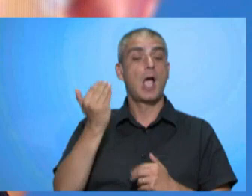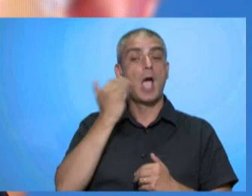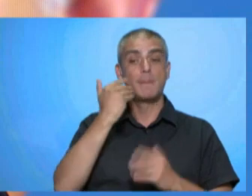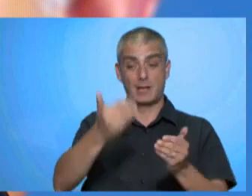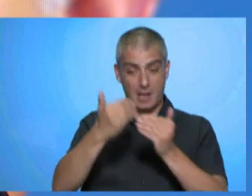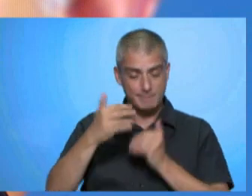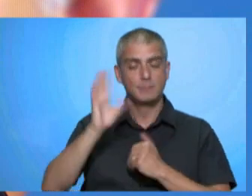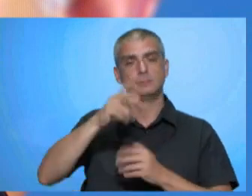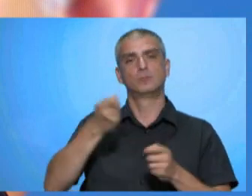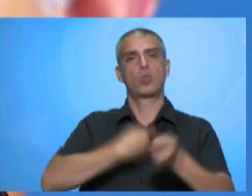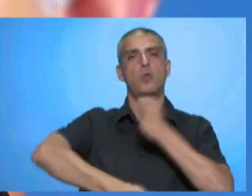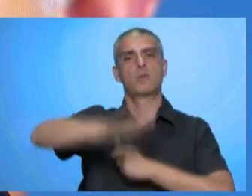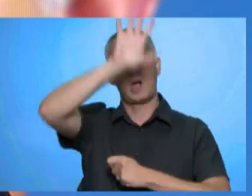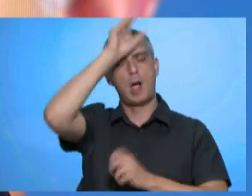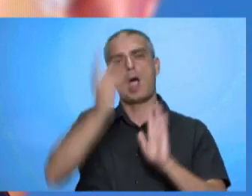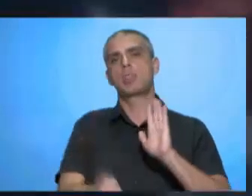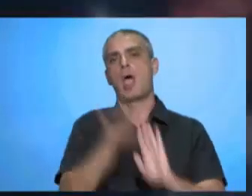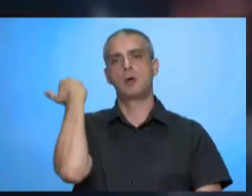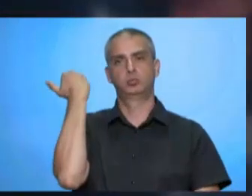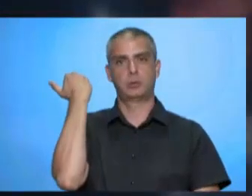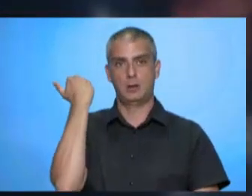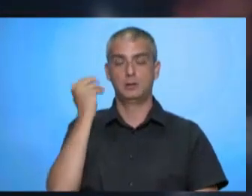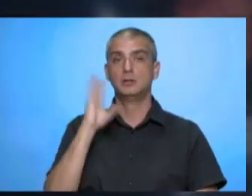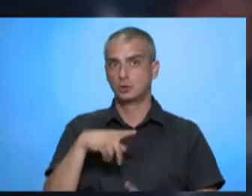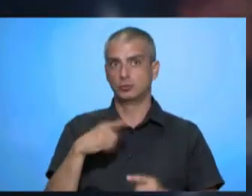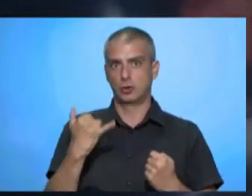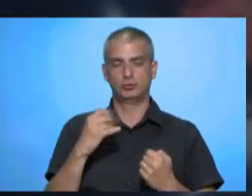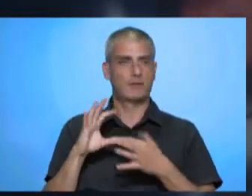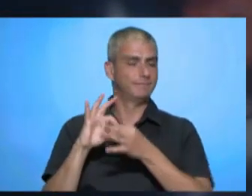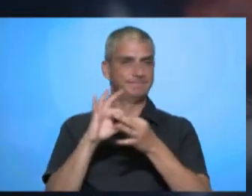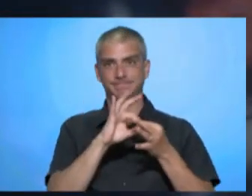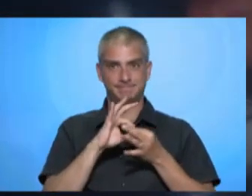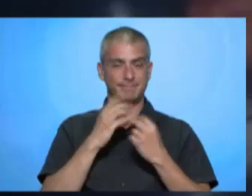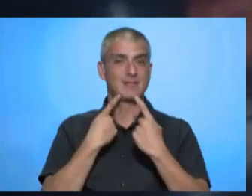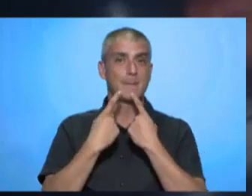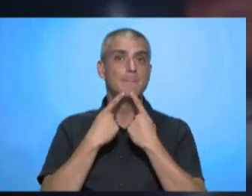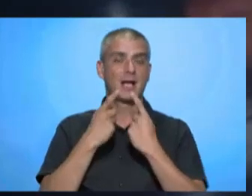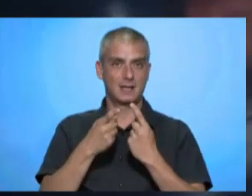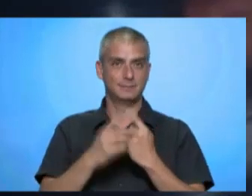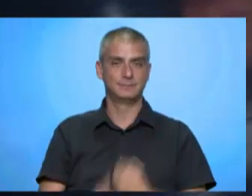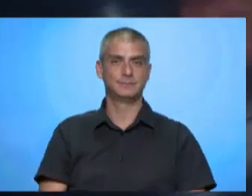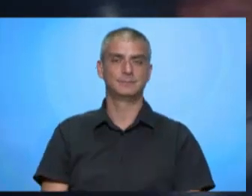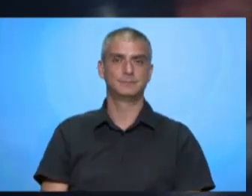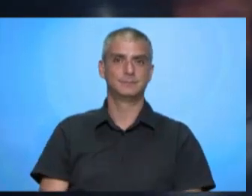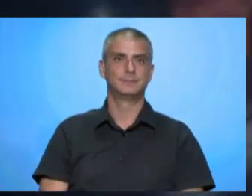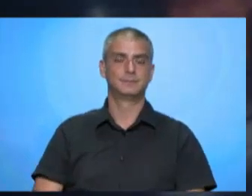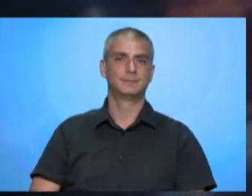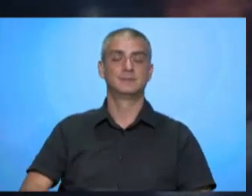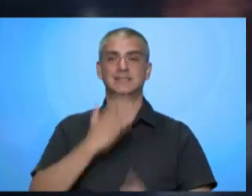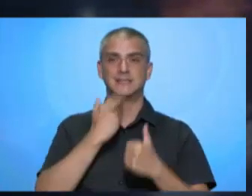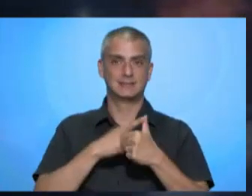יציאת האיראנים מסוריה. גאולה, יש משולש שמתנהלים בו המגעים הללו בחודשים האחרונים,